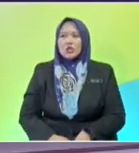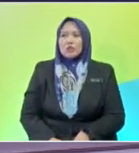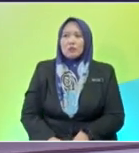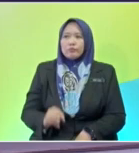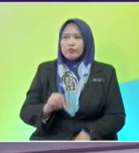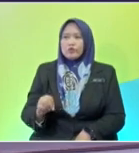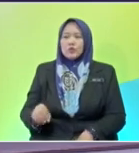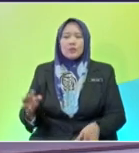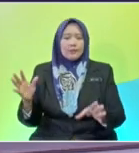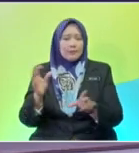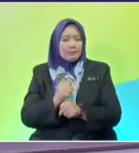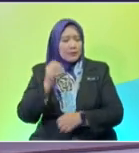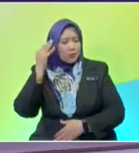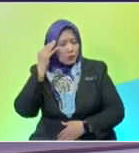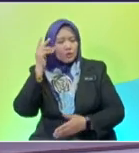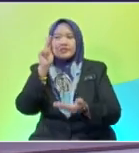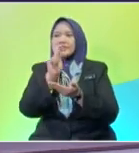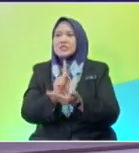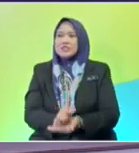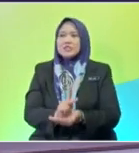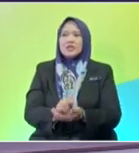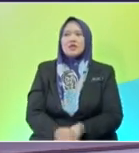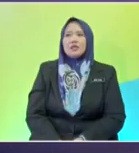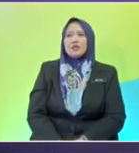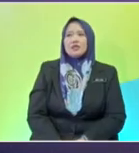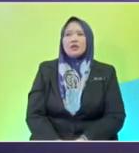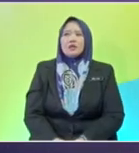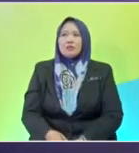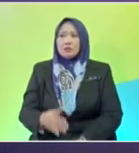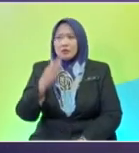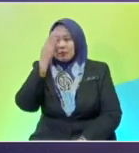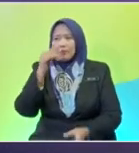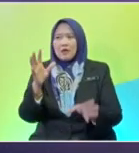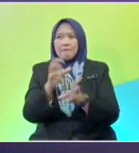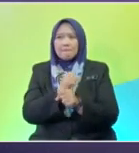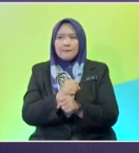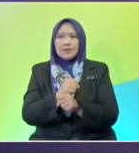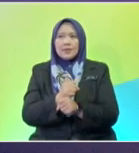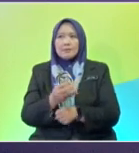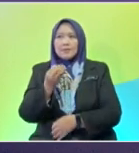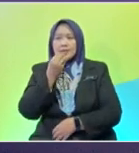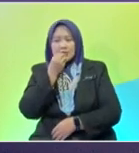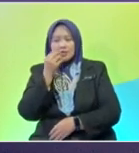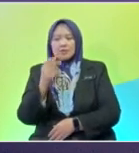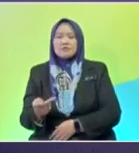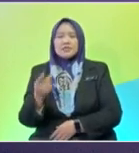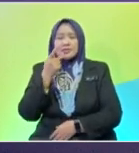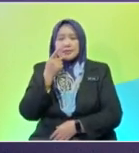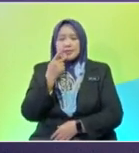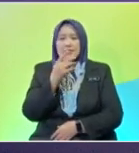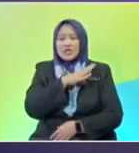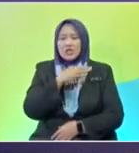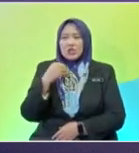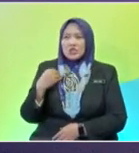kesan sampingan kepada pengambilan makanan tidak berkhasiat contohnya obesiti hmm